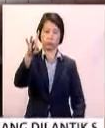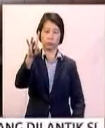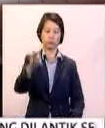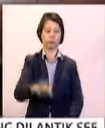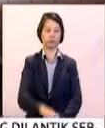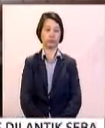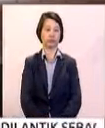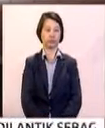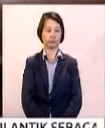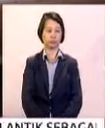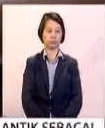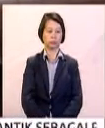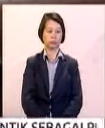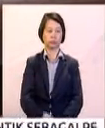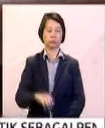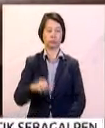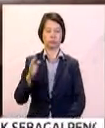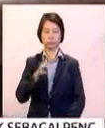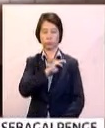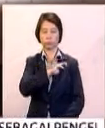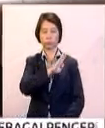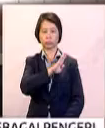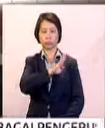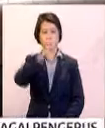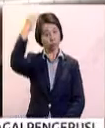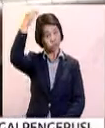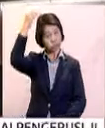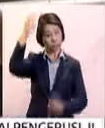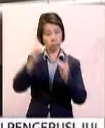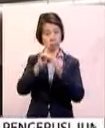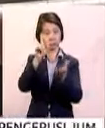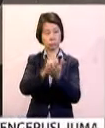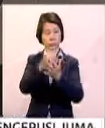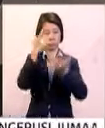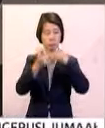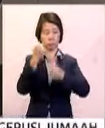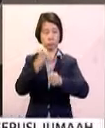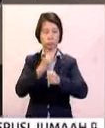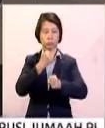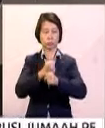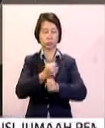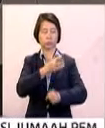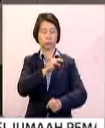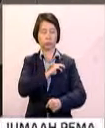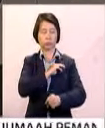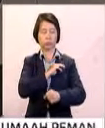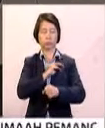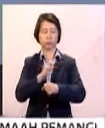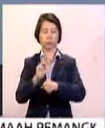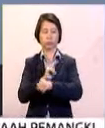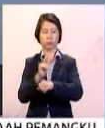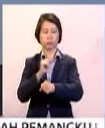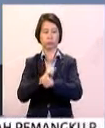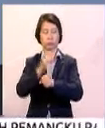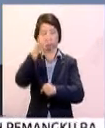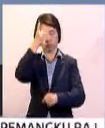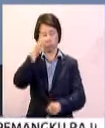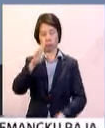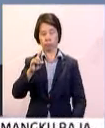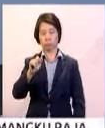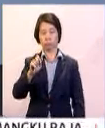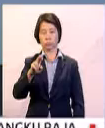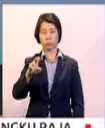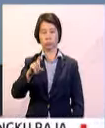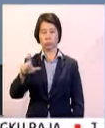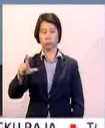2018 Amiruddin ditemui pada sidang media Sempena lawatan kerja menteri perdagangan antarabangsa dan industri Datuk Dar laking